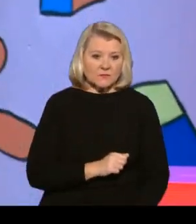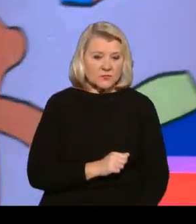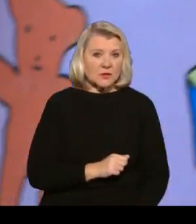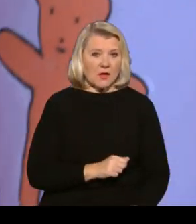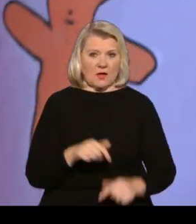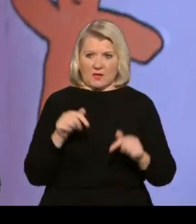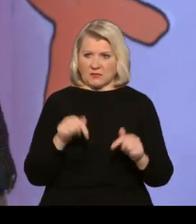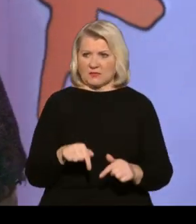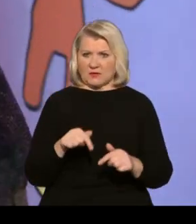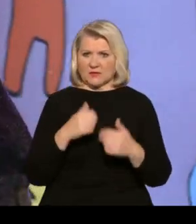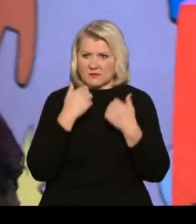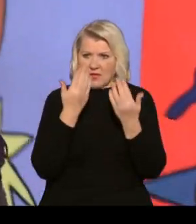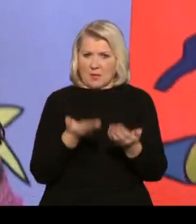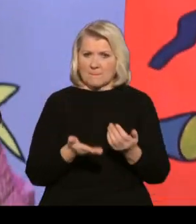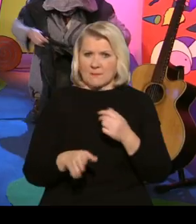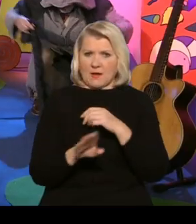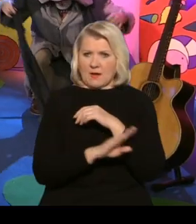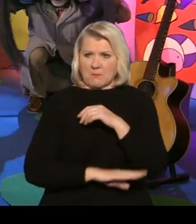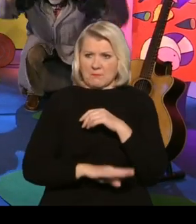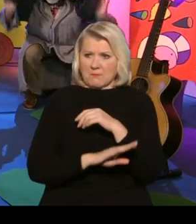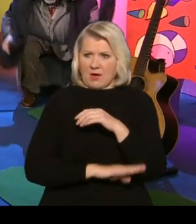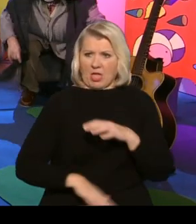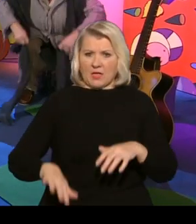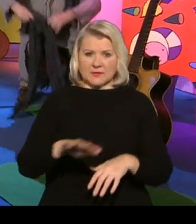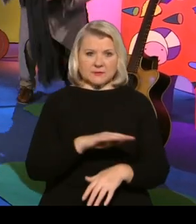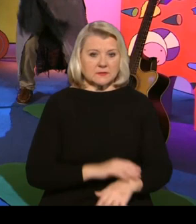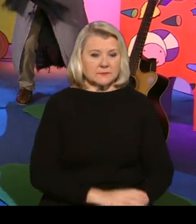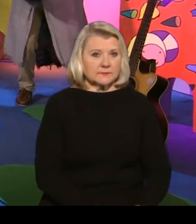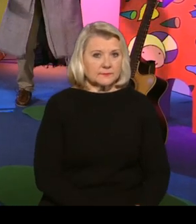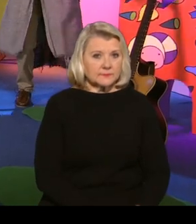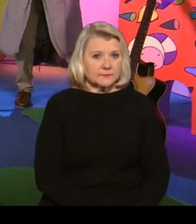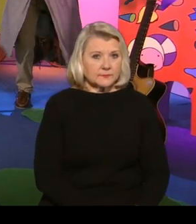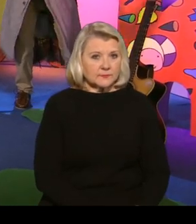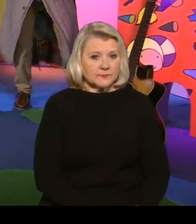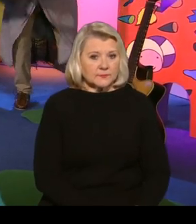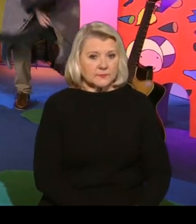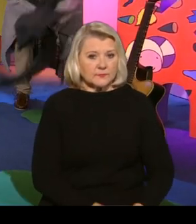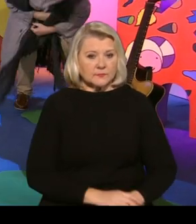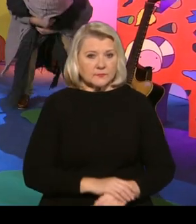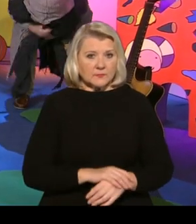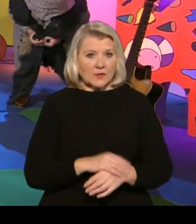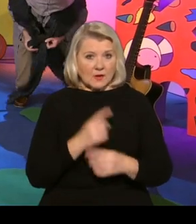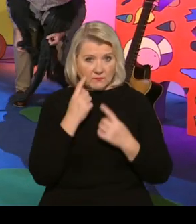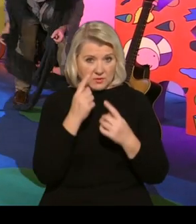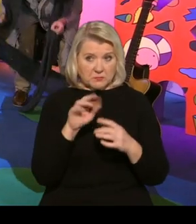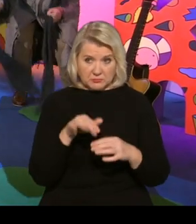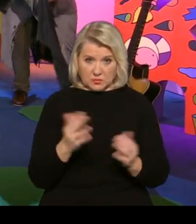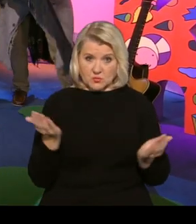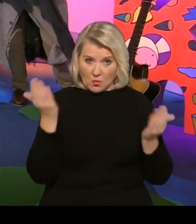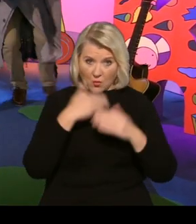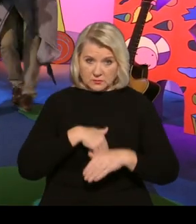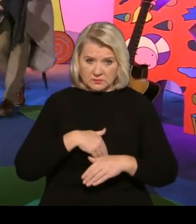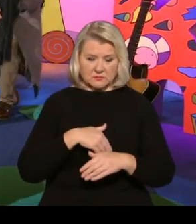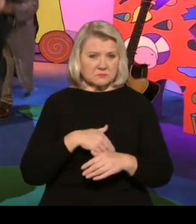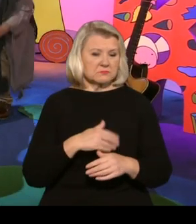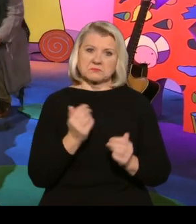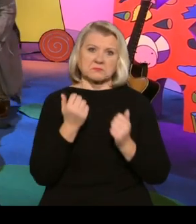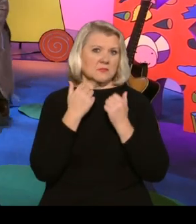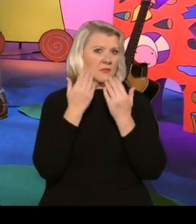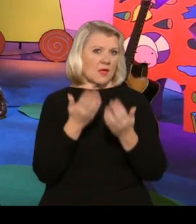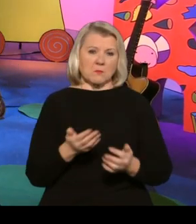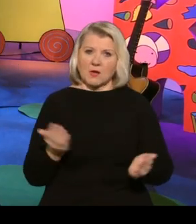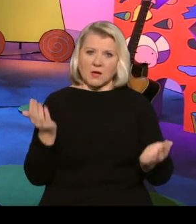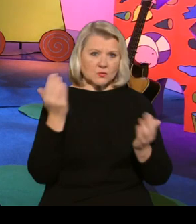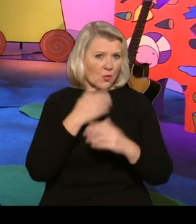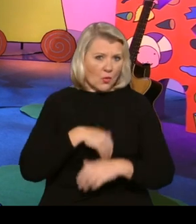les? Les tady nikde nevidím. A vidíš, je snad noc? Noc taky nevidím.